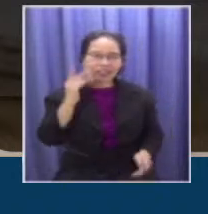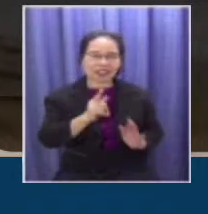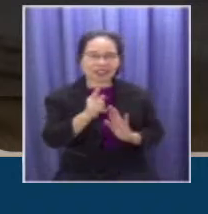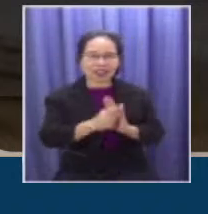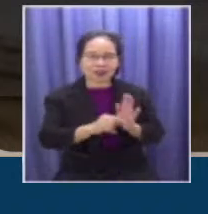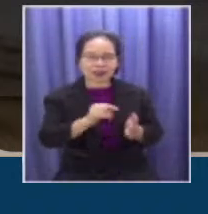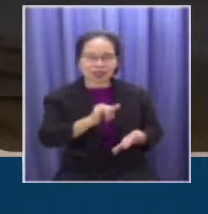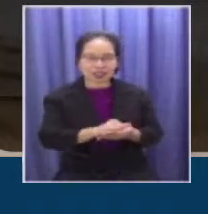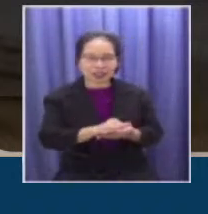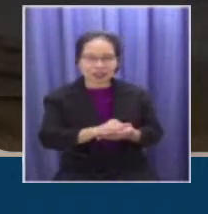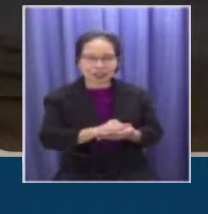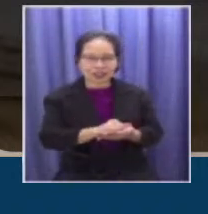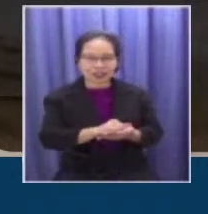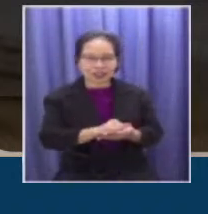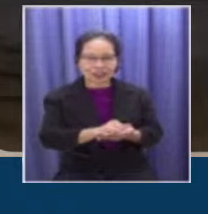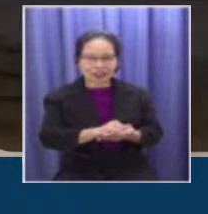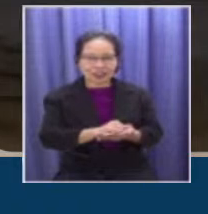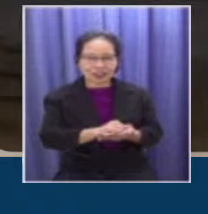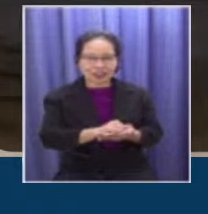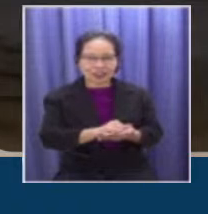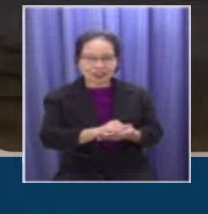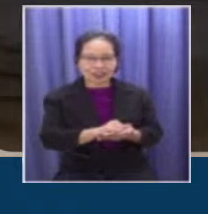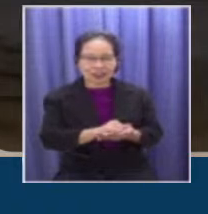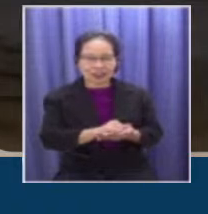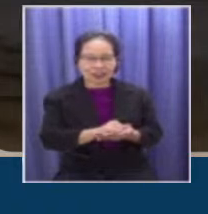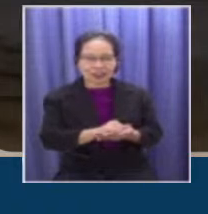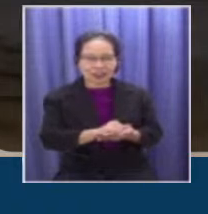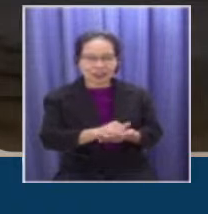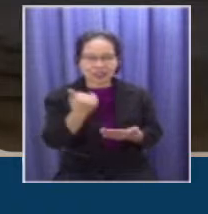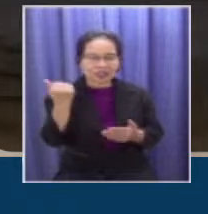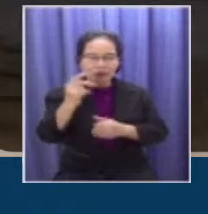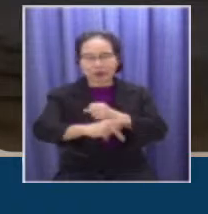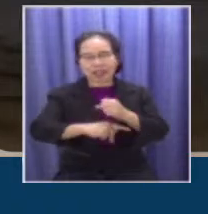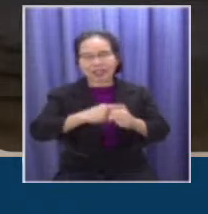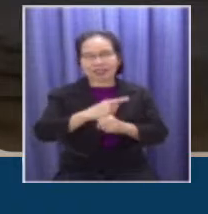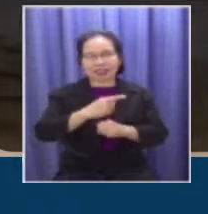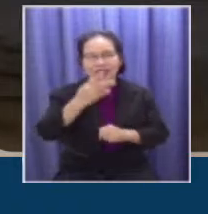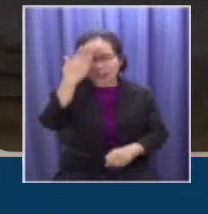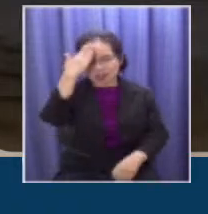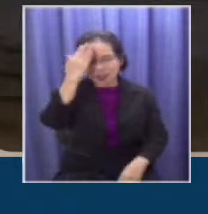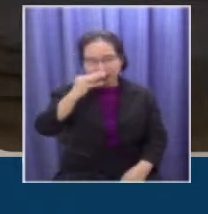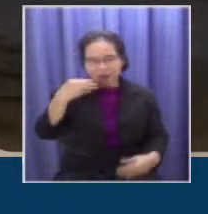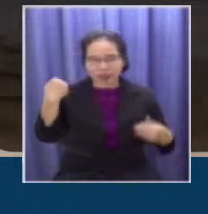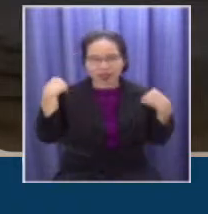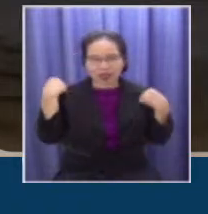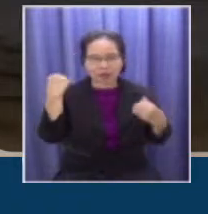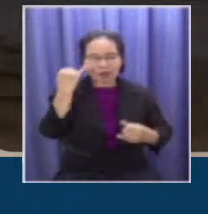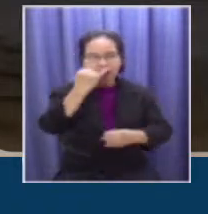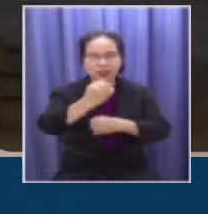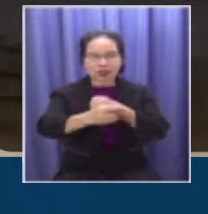ho ye ni se Mercury wo ne ye ni se wiase ahodo wo ho na ye fra Paul